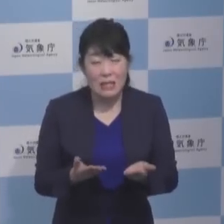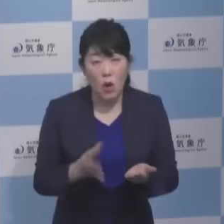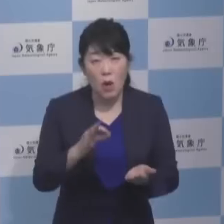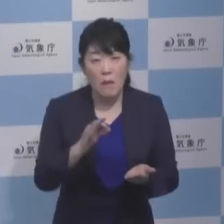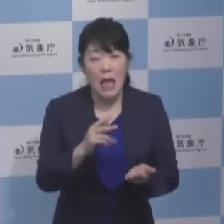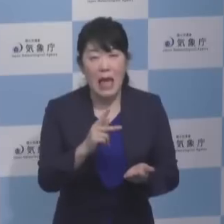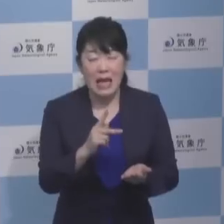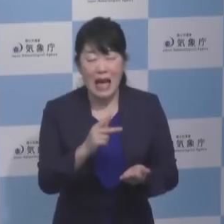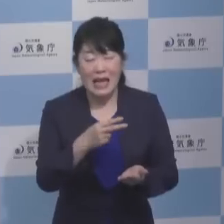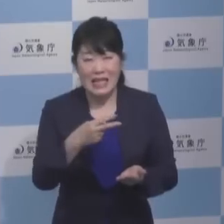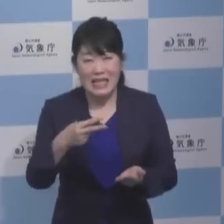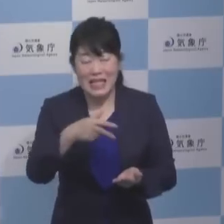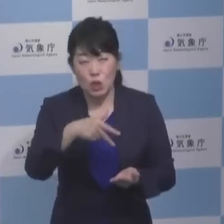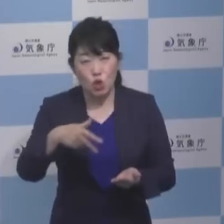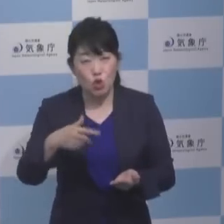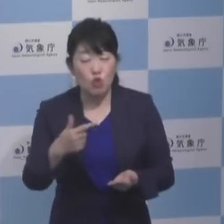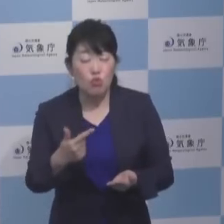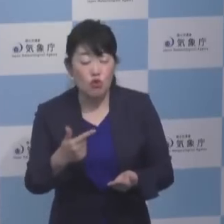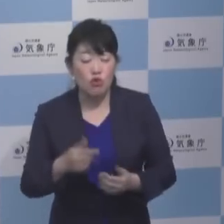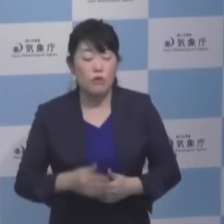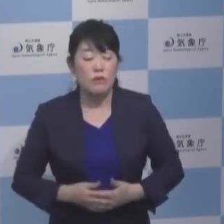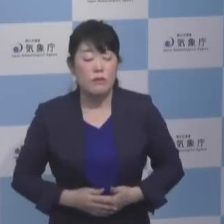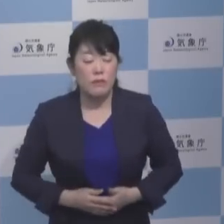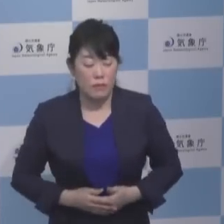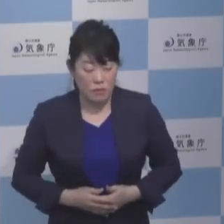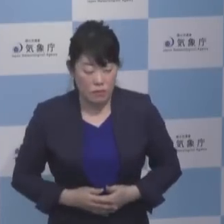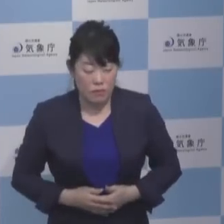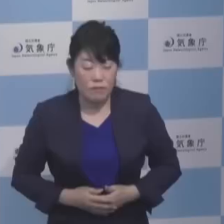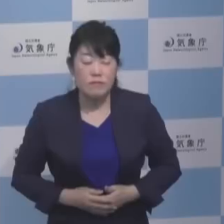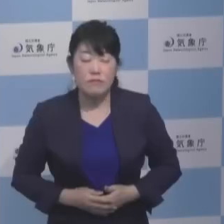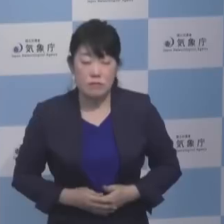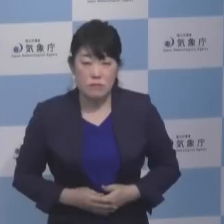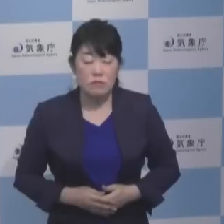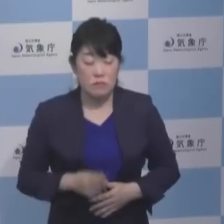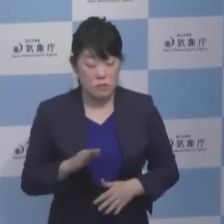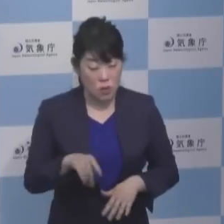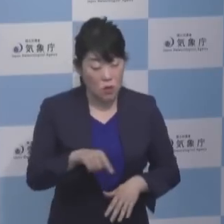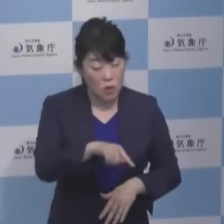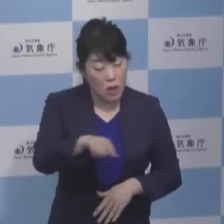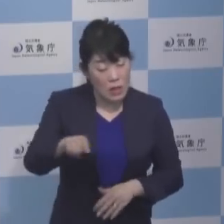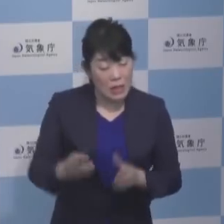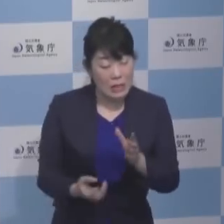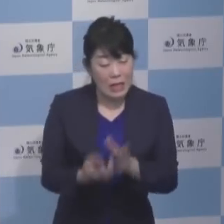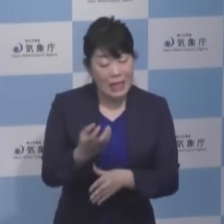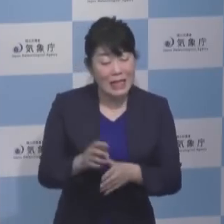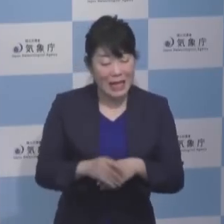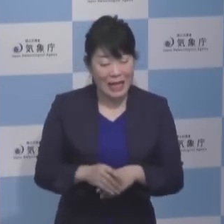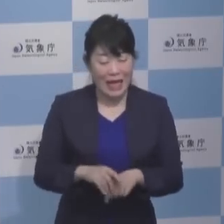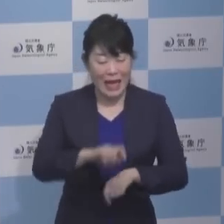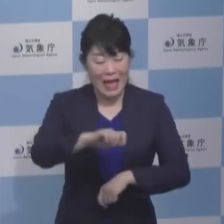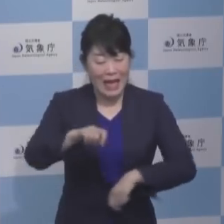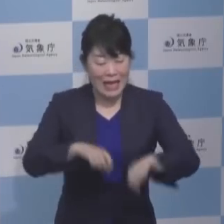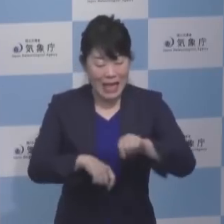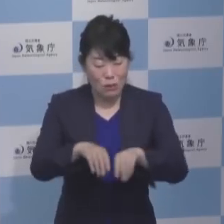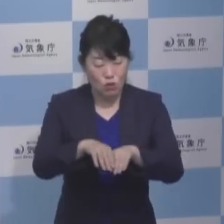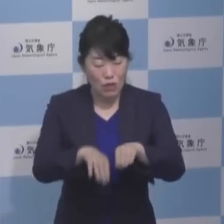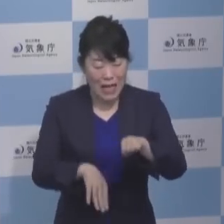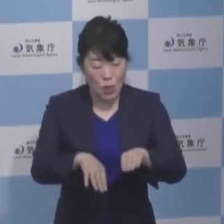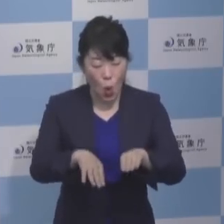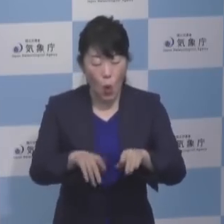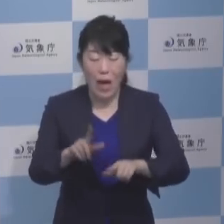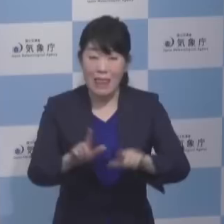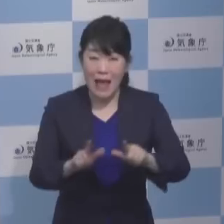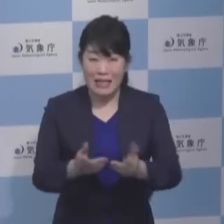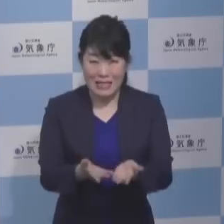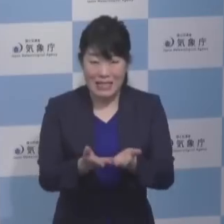図です。今回の地震は地殻内で発生した逆断層型の地震です。地